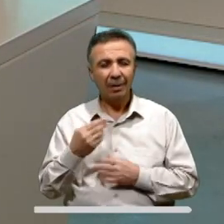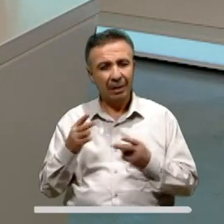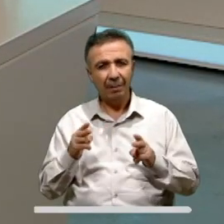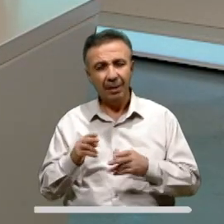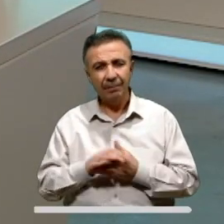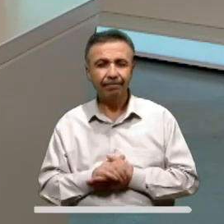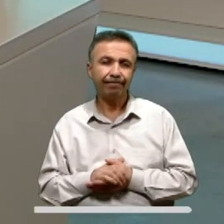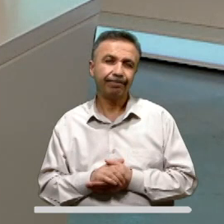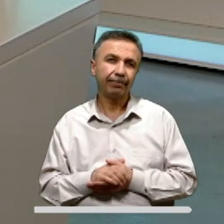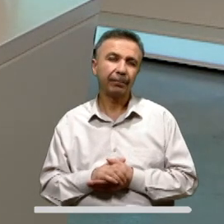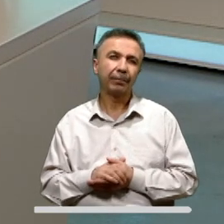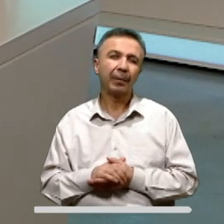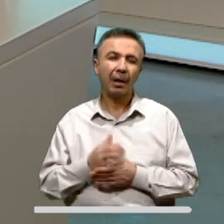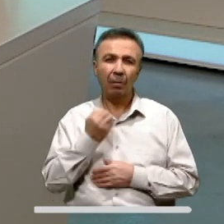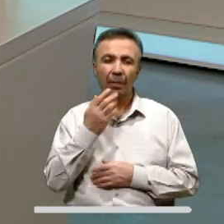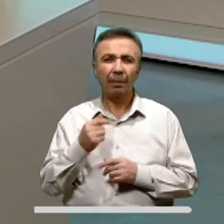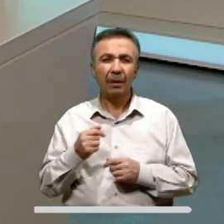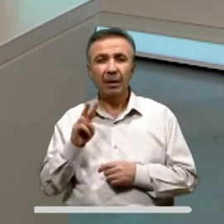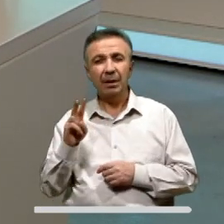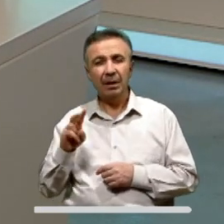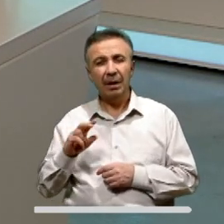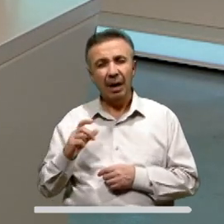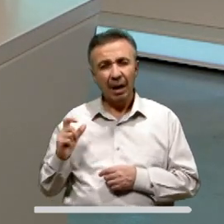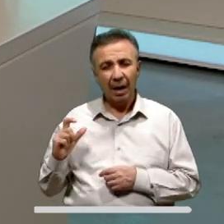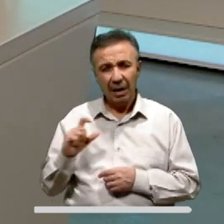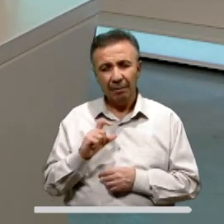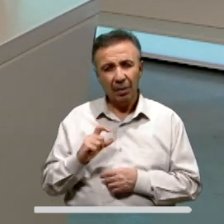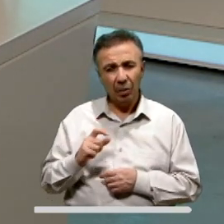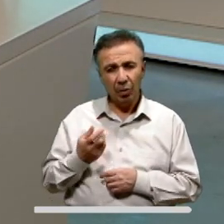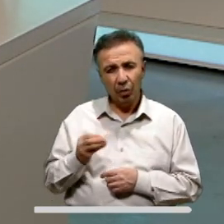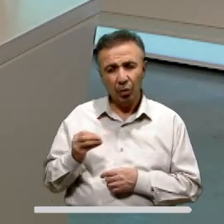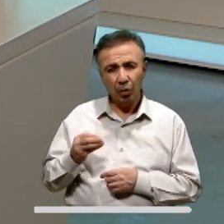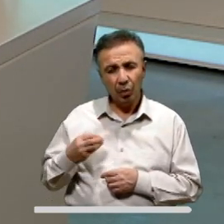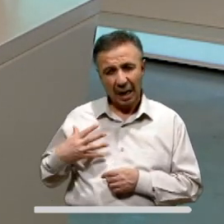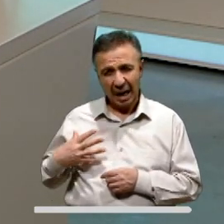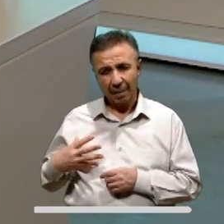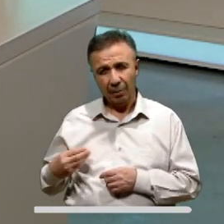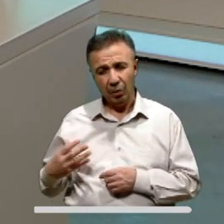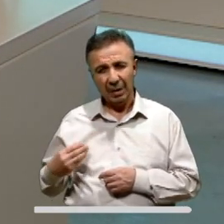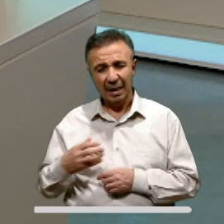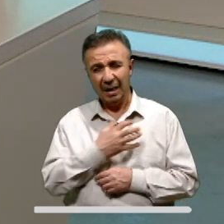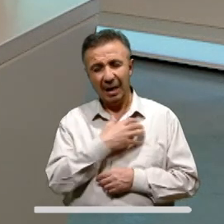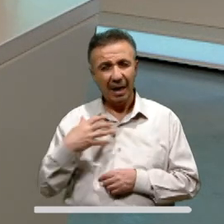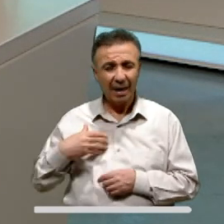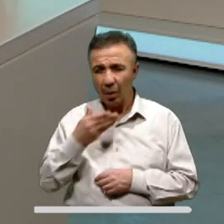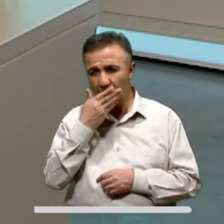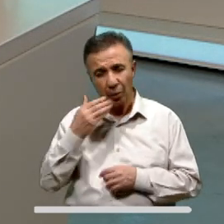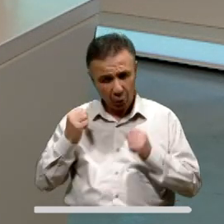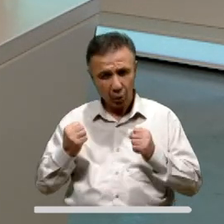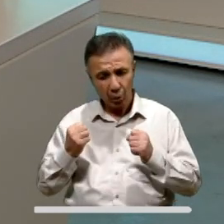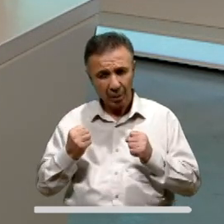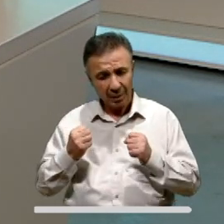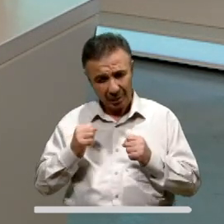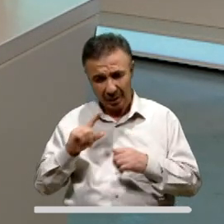cevap. Muhammed Bey, 2 aylık bir çocuğu emziren anne, özür dilerim, orucunu nasıl tutar? Tutmalı